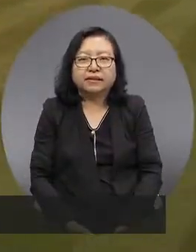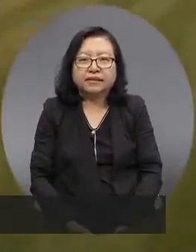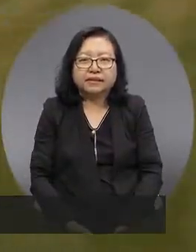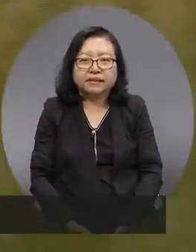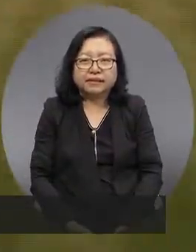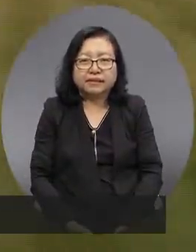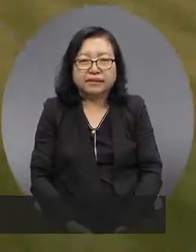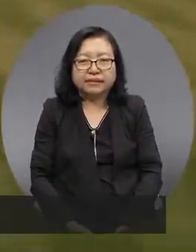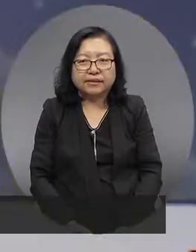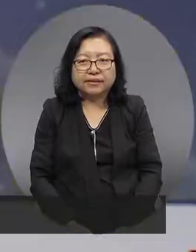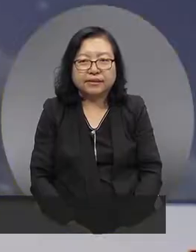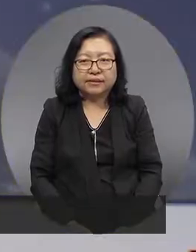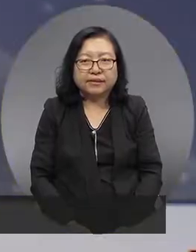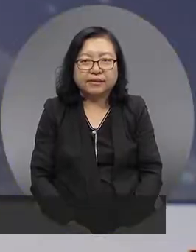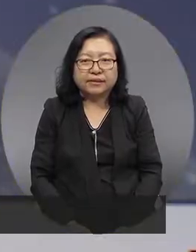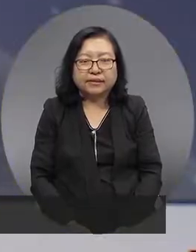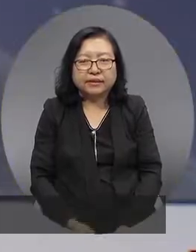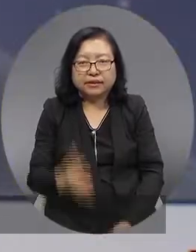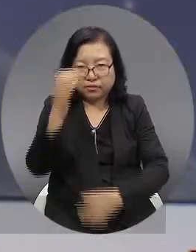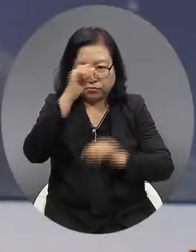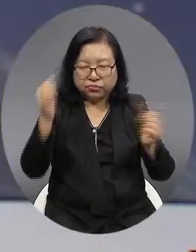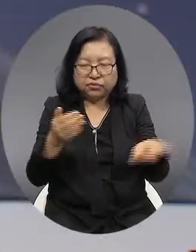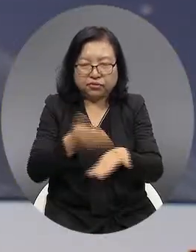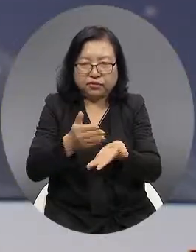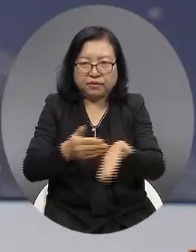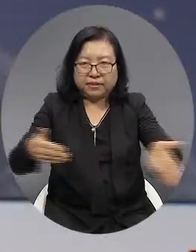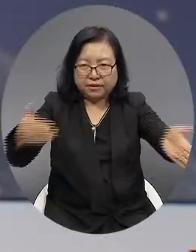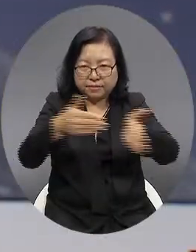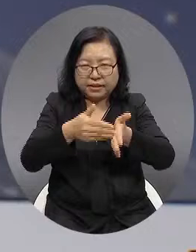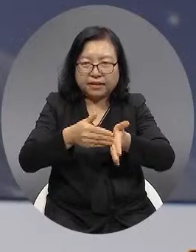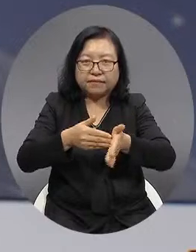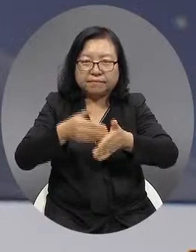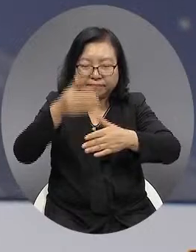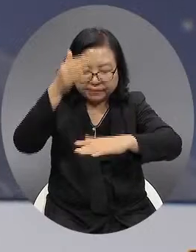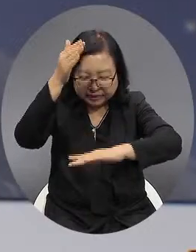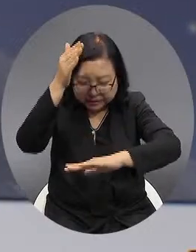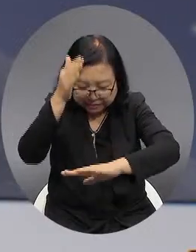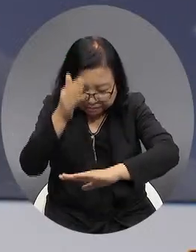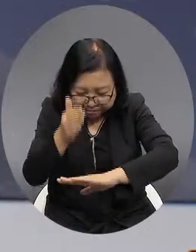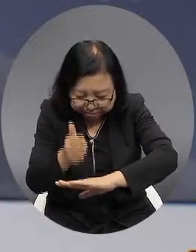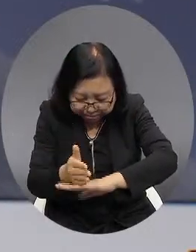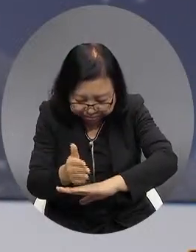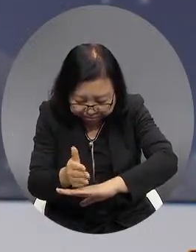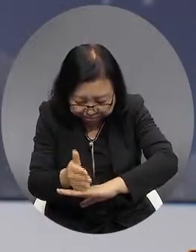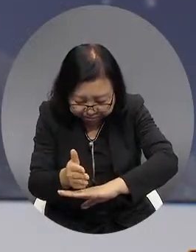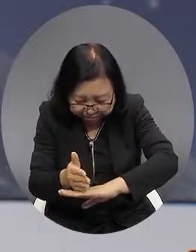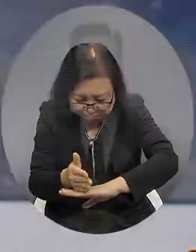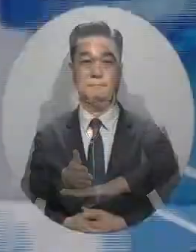충북 소식 마칩니다. 시청해주신 여러분 고맙습니다.